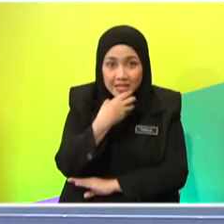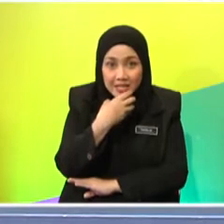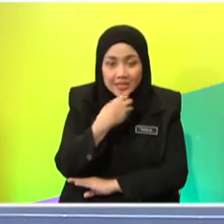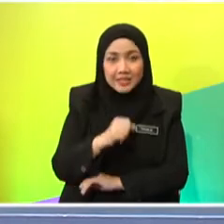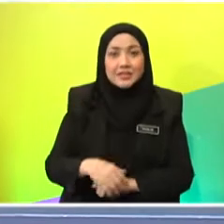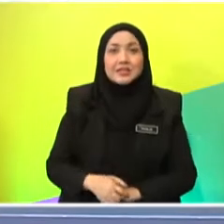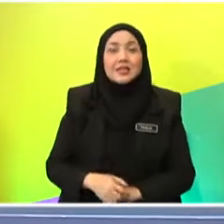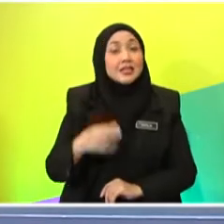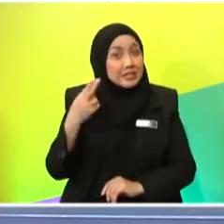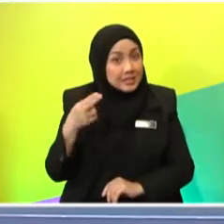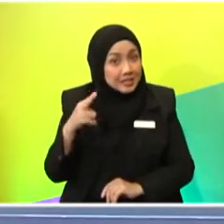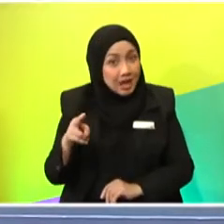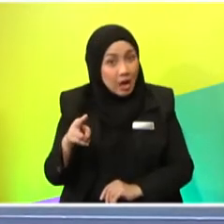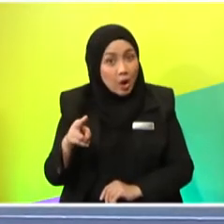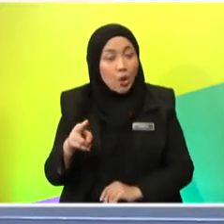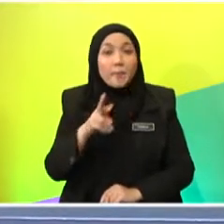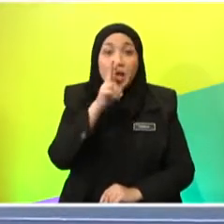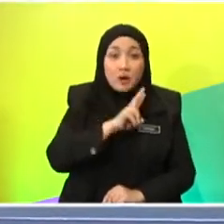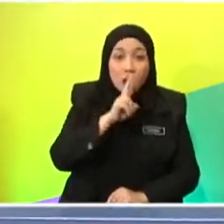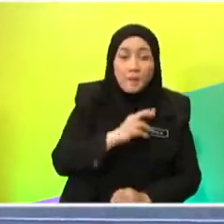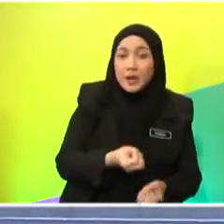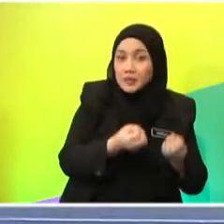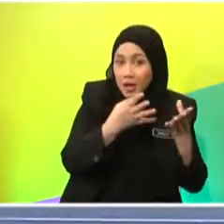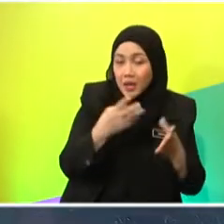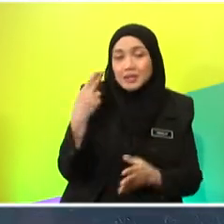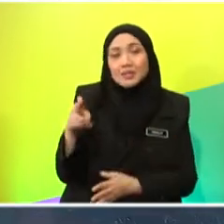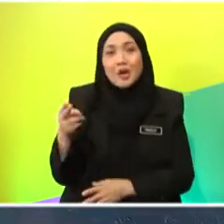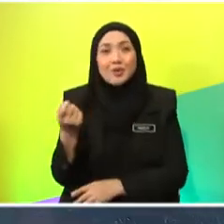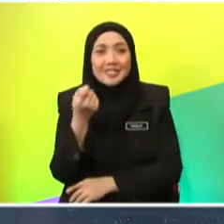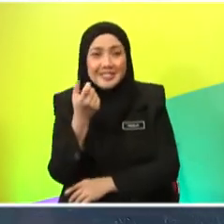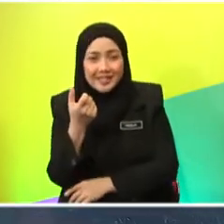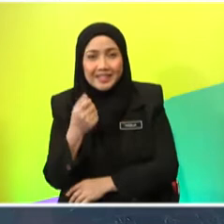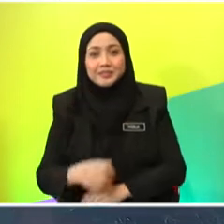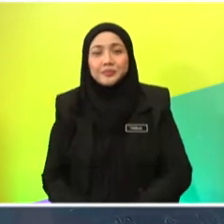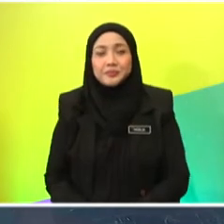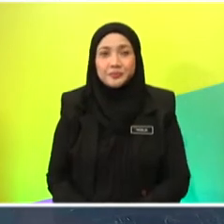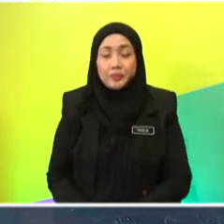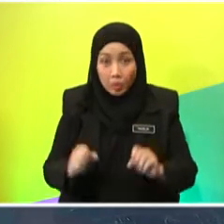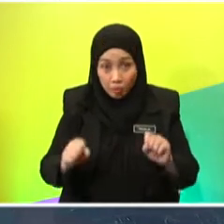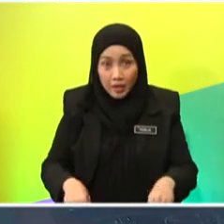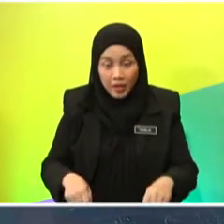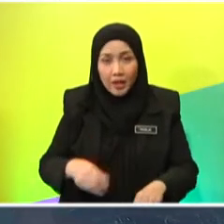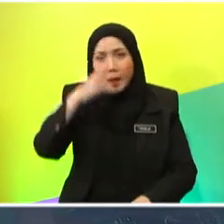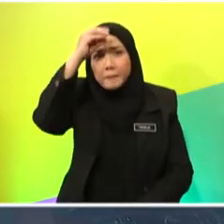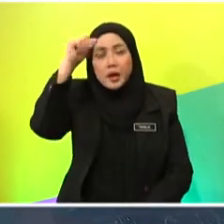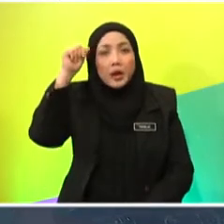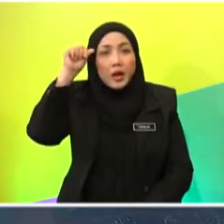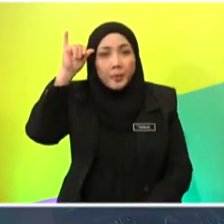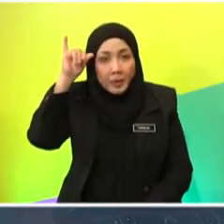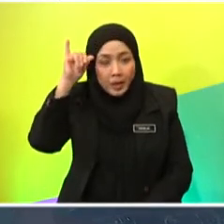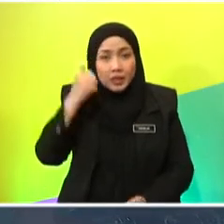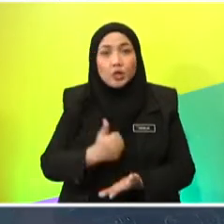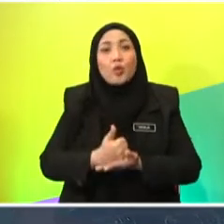sedikit dan level merah banyak Ki bye kita Iman tolong cek lepas nih boleh sego